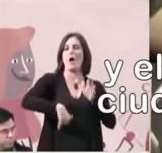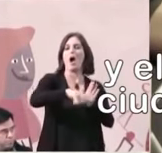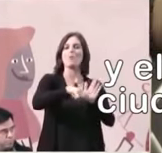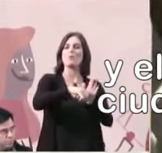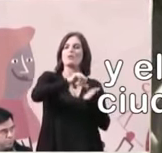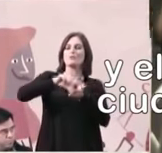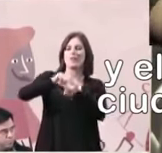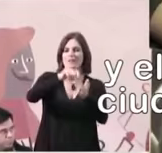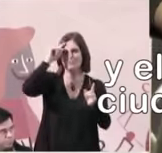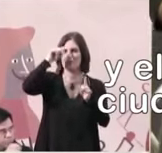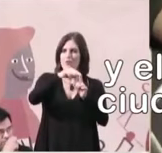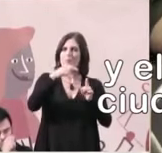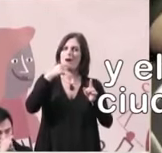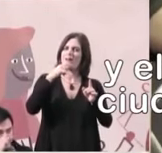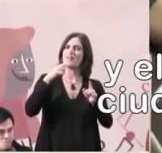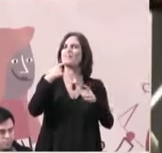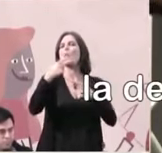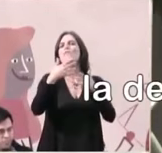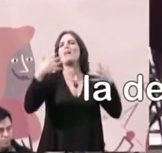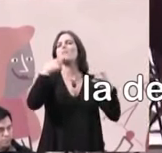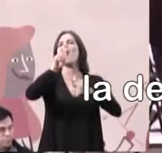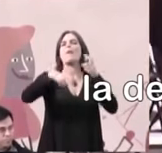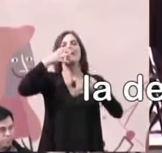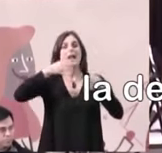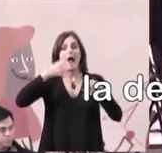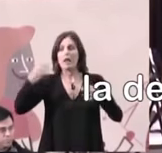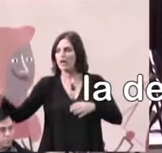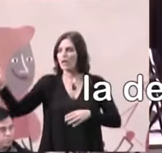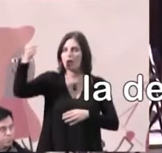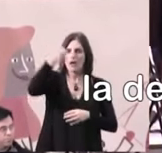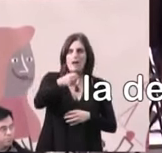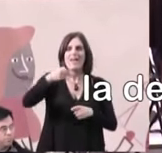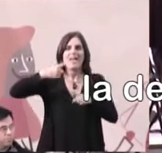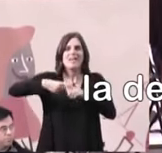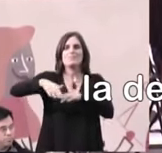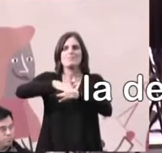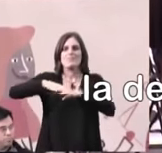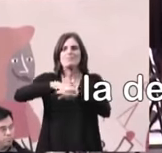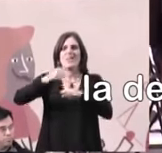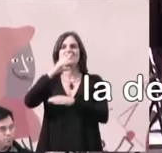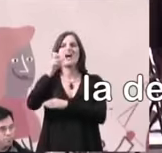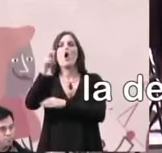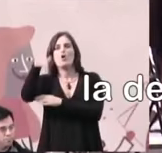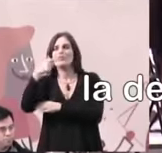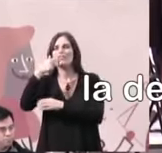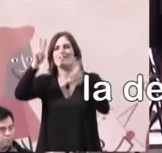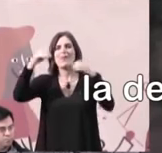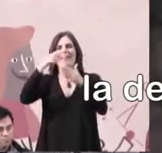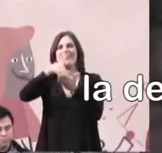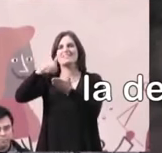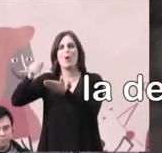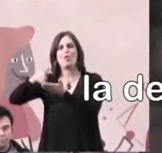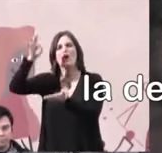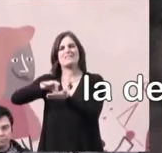ciutadania està fent perquè hi hagi una regeneració real, posen a Chacón, la ministra Chacón, la del desahucio express,